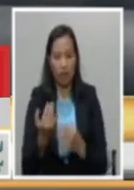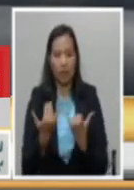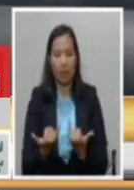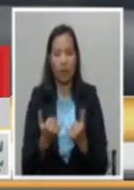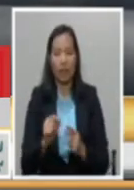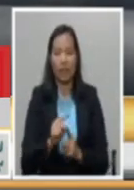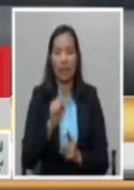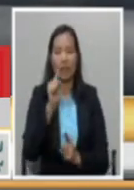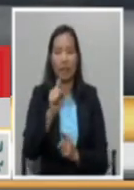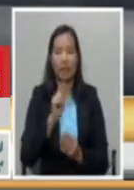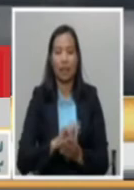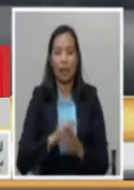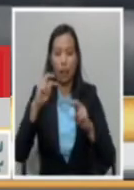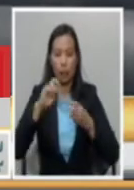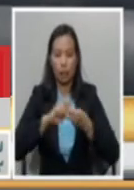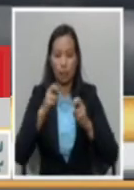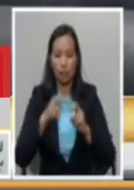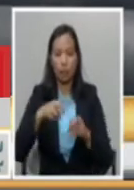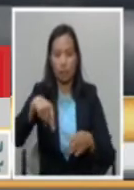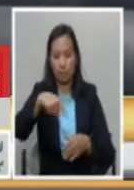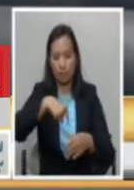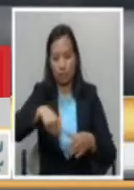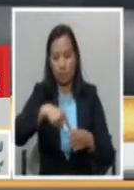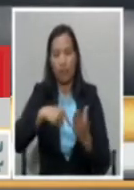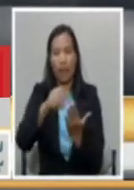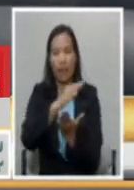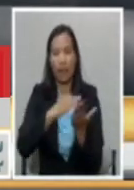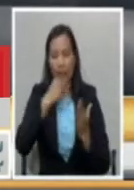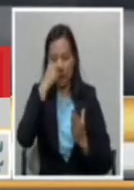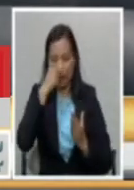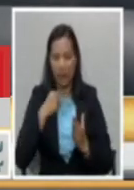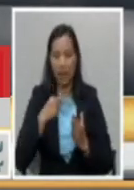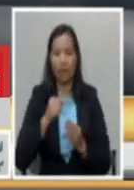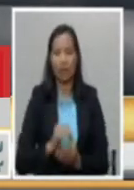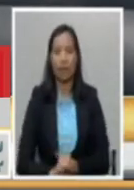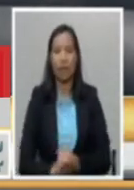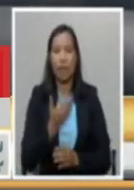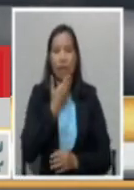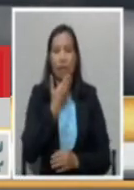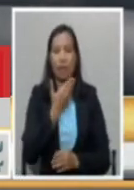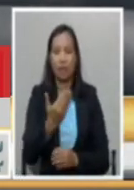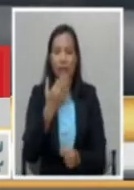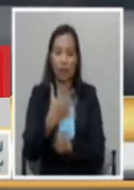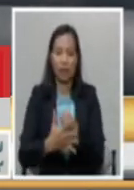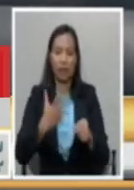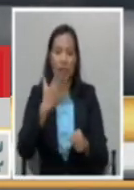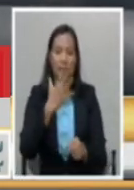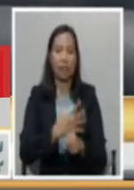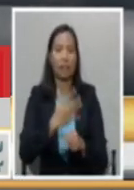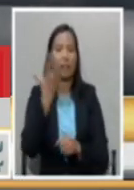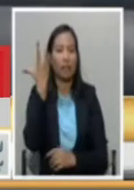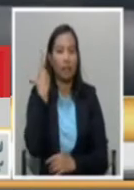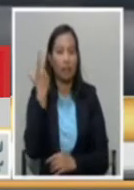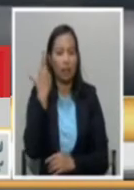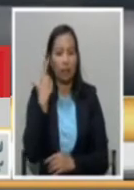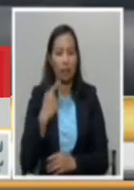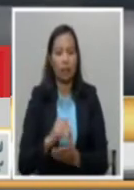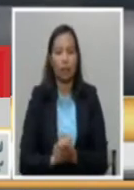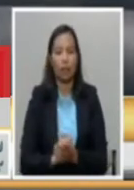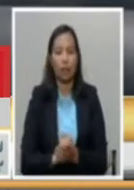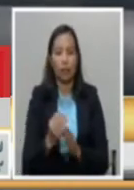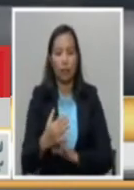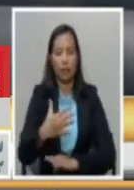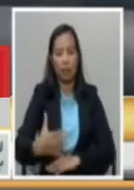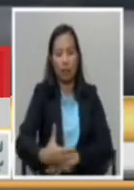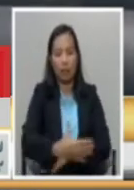ก็คือปัจจัยปัญหาภายในประเทศแน่นอนครับท่านประธานครับตลอดระยะเวลา5ปีที่ผ่านมาผลพวงของการยึดอำนา